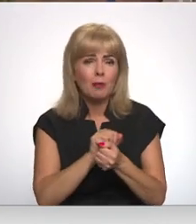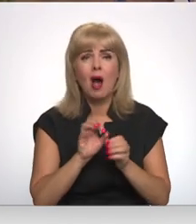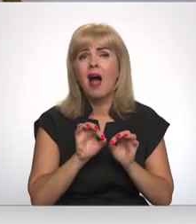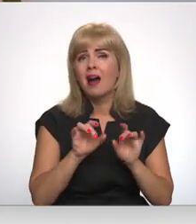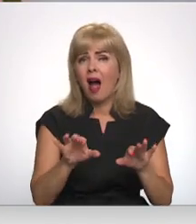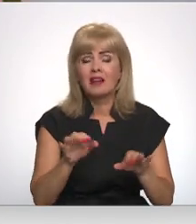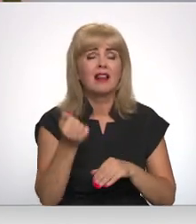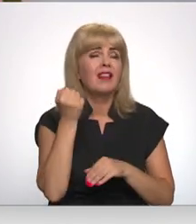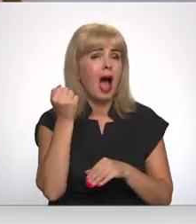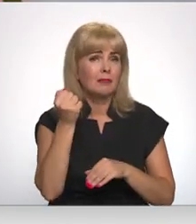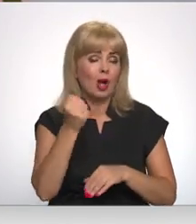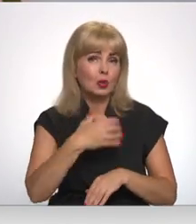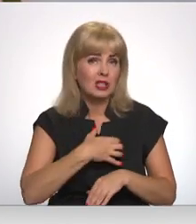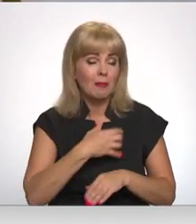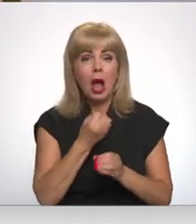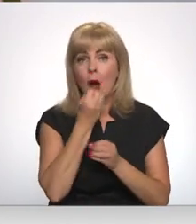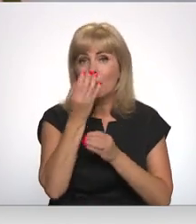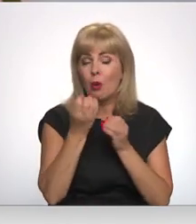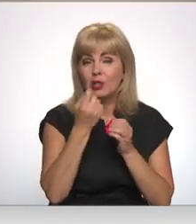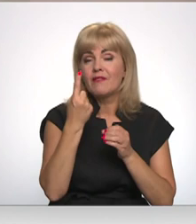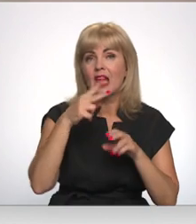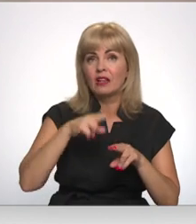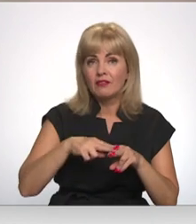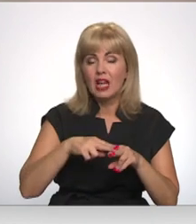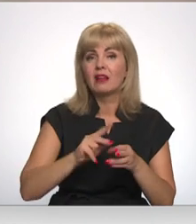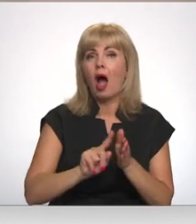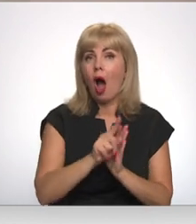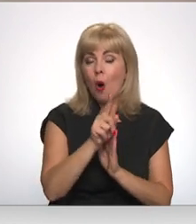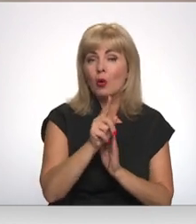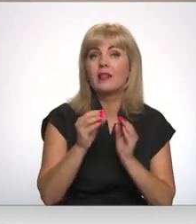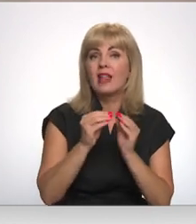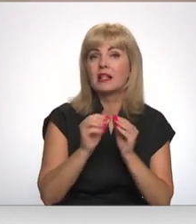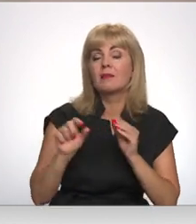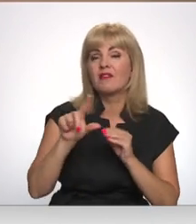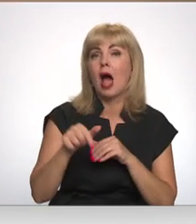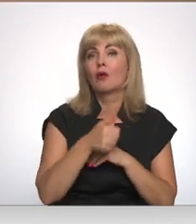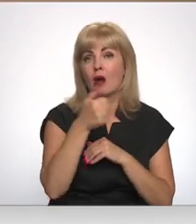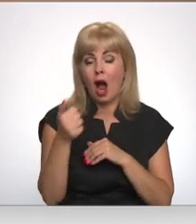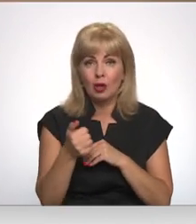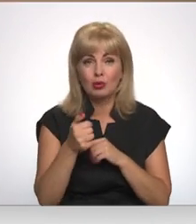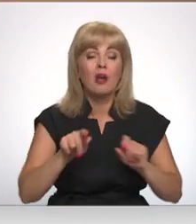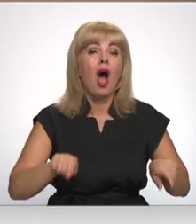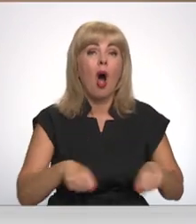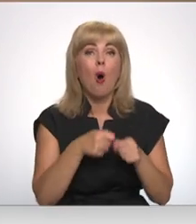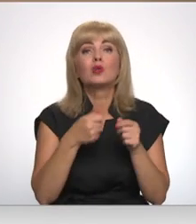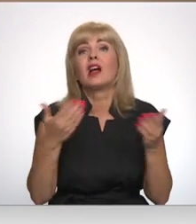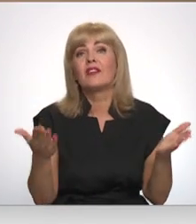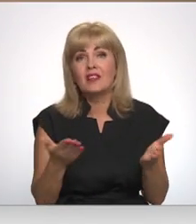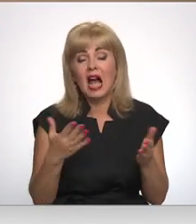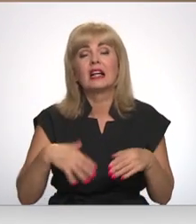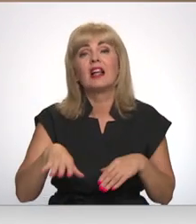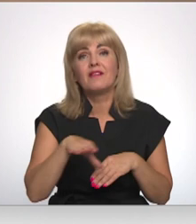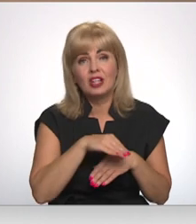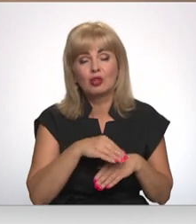un neapdraud slimības. Šīs puķis var vienā vietā augt 10 un vairāk gadus. Nu, audzēt ir viegli, godīgi sakot, ir visu